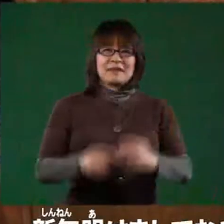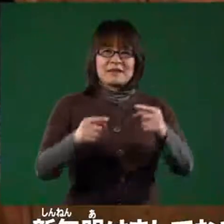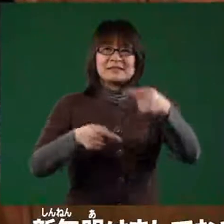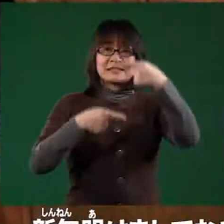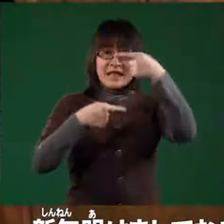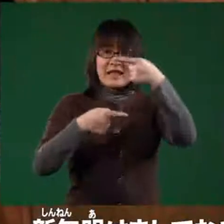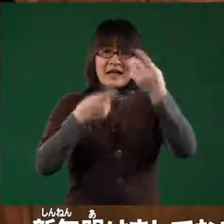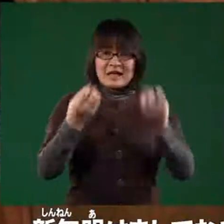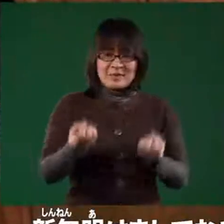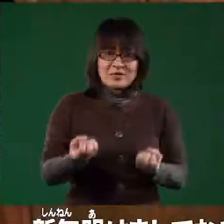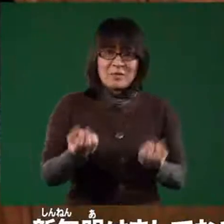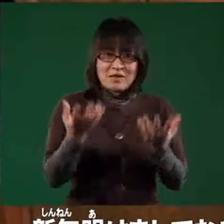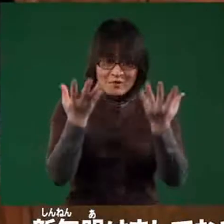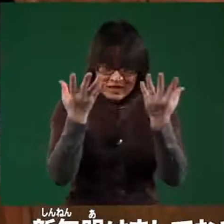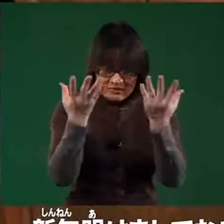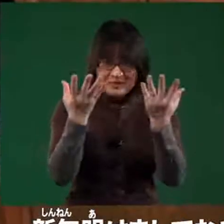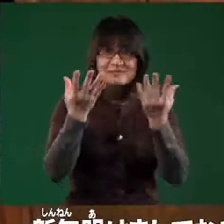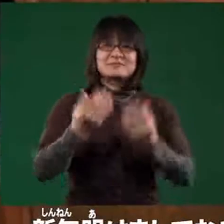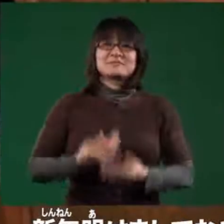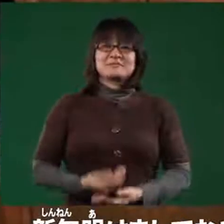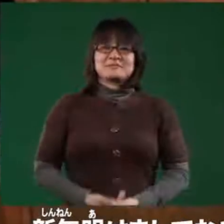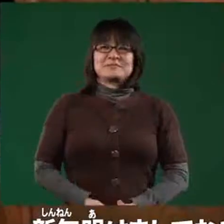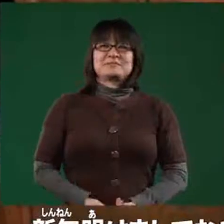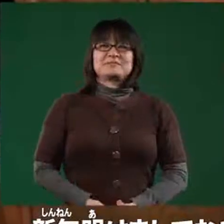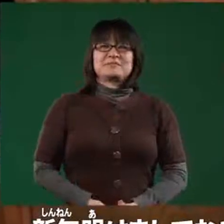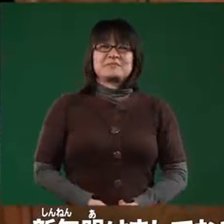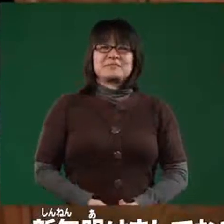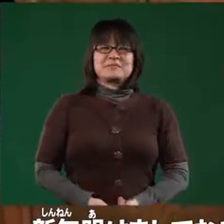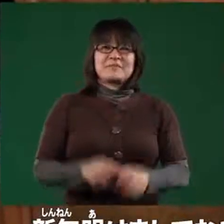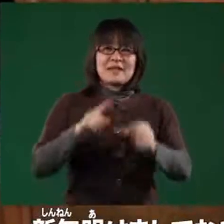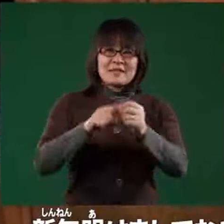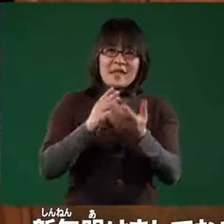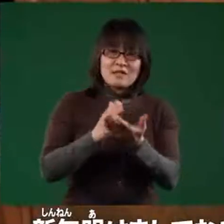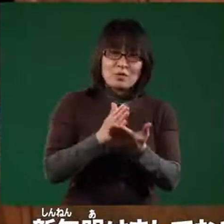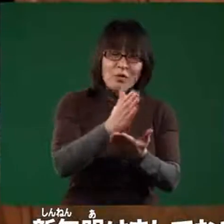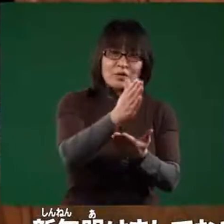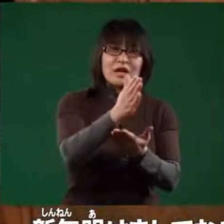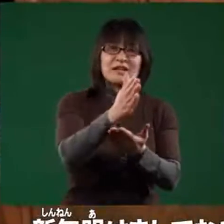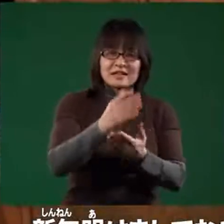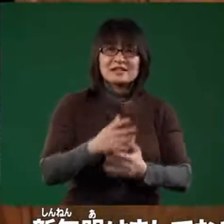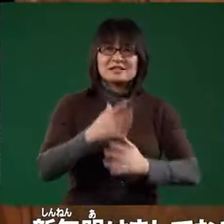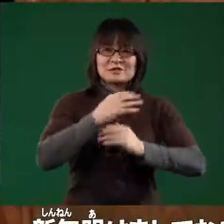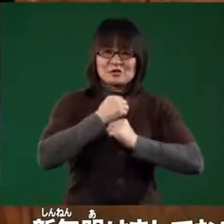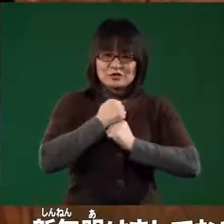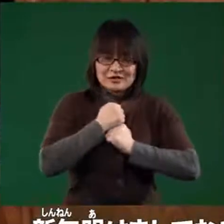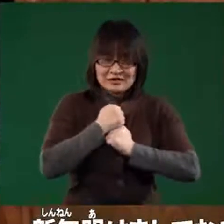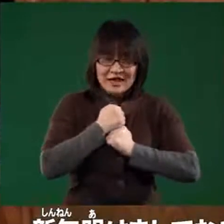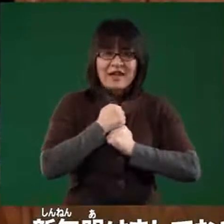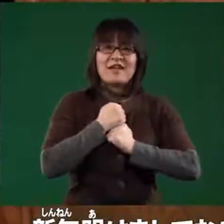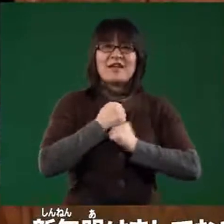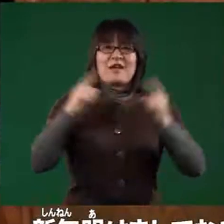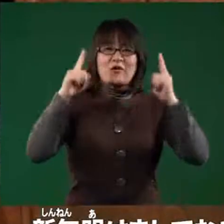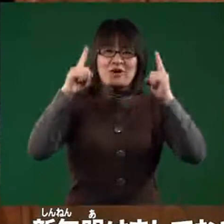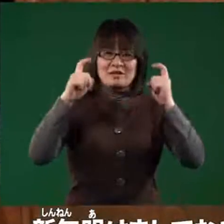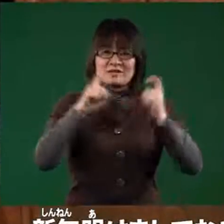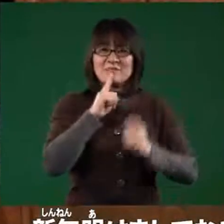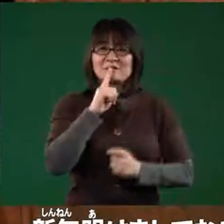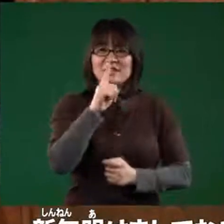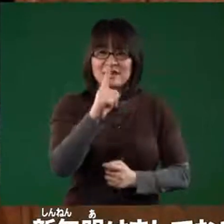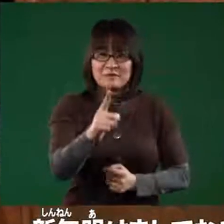新年明けましておめでとうございます。年頭にあたりまして、謹んでご挨拶を申し上げます